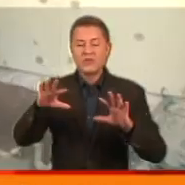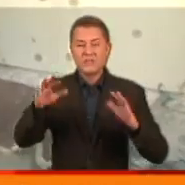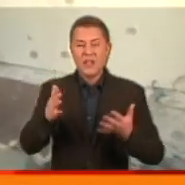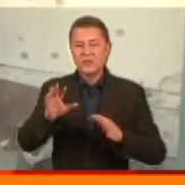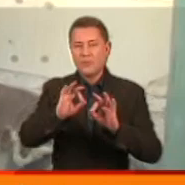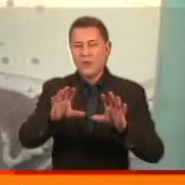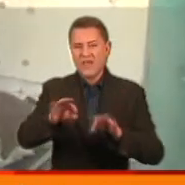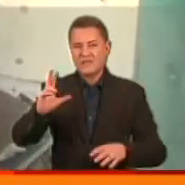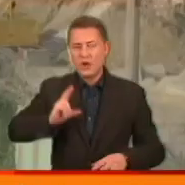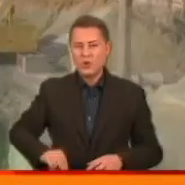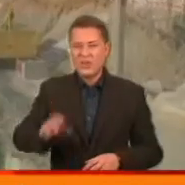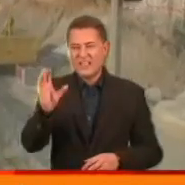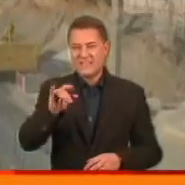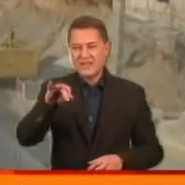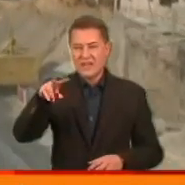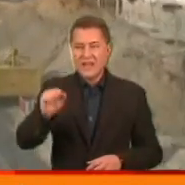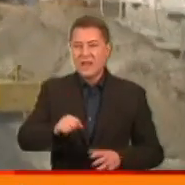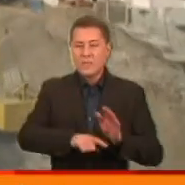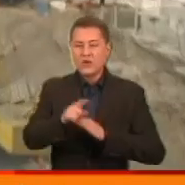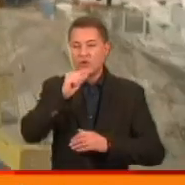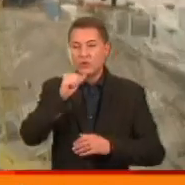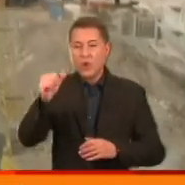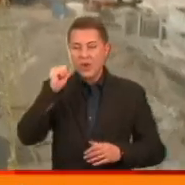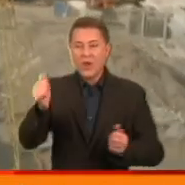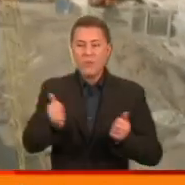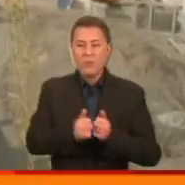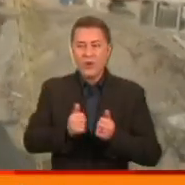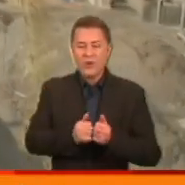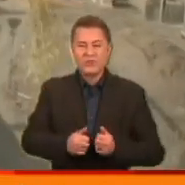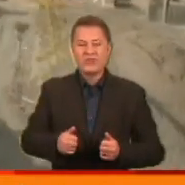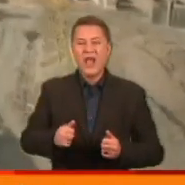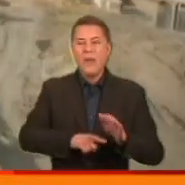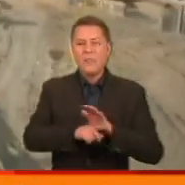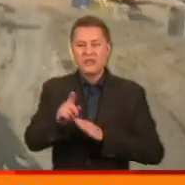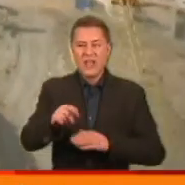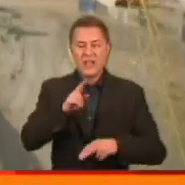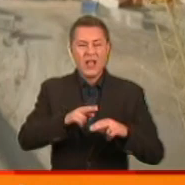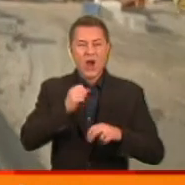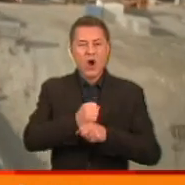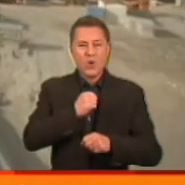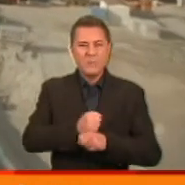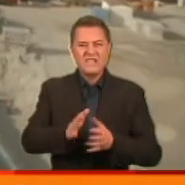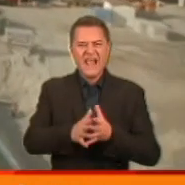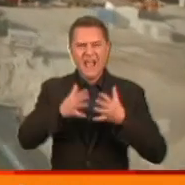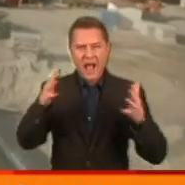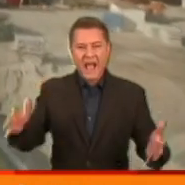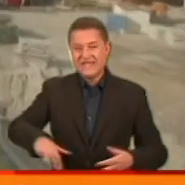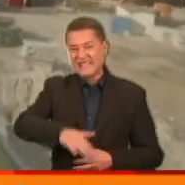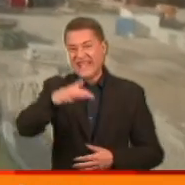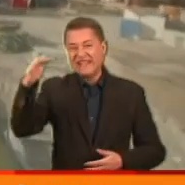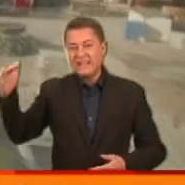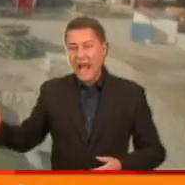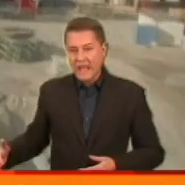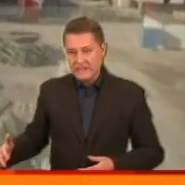пана Миколи Світлана. Все почалося торік. Поруч на місці закинутих складів почали робити гігантський насип. Насип,